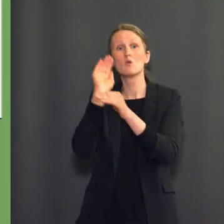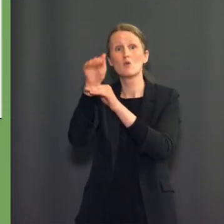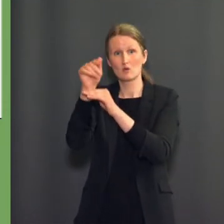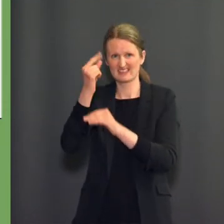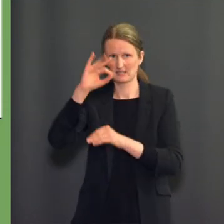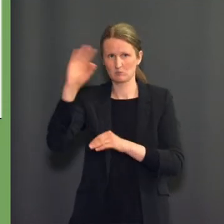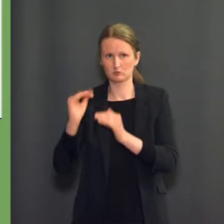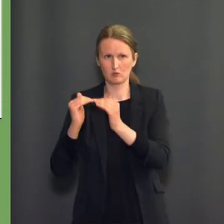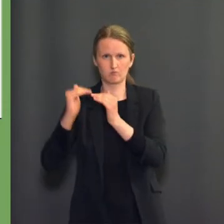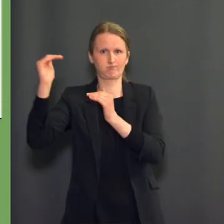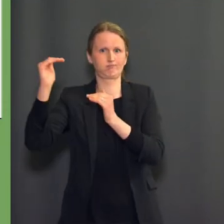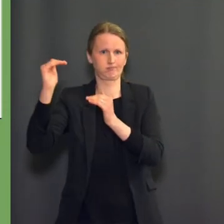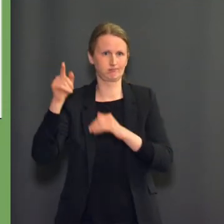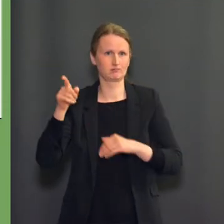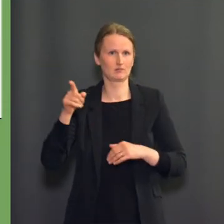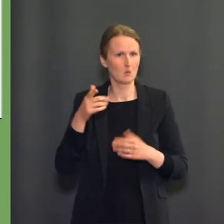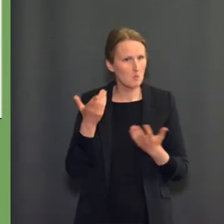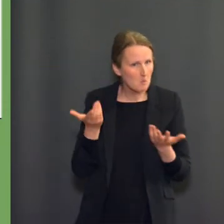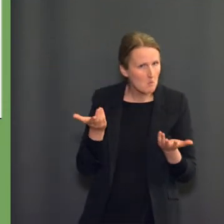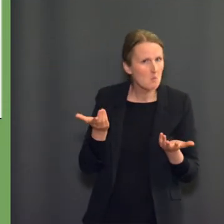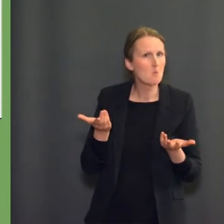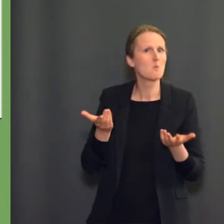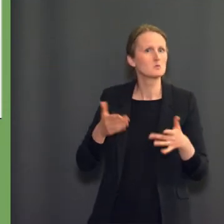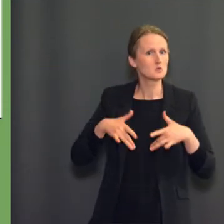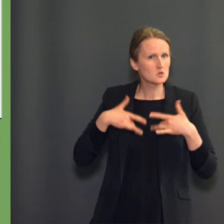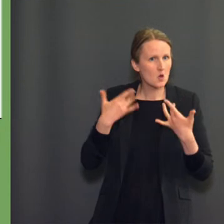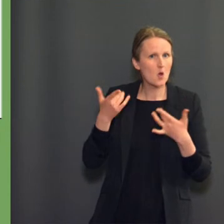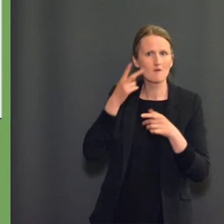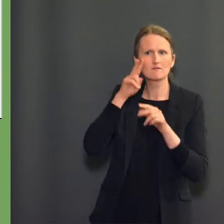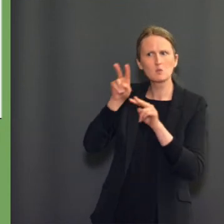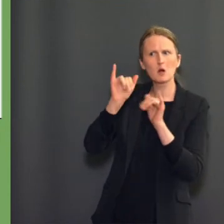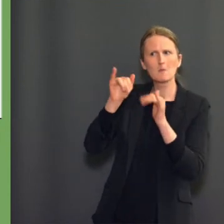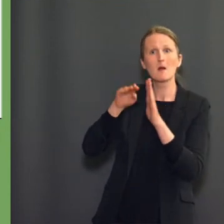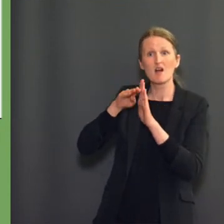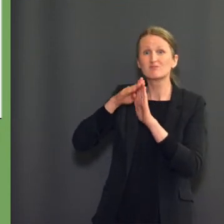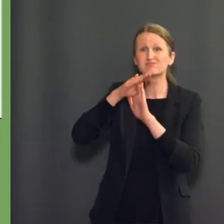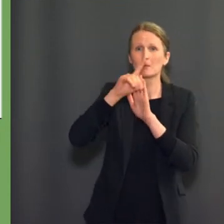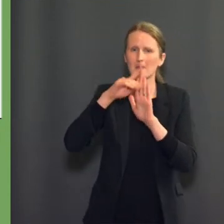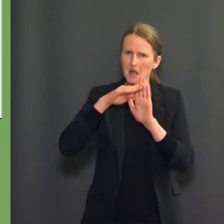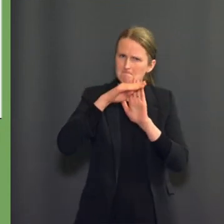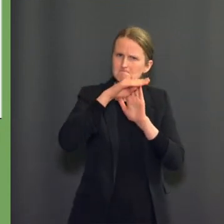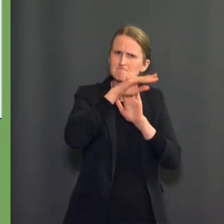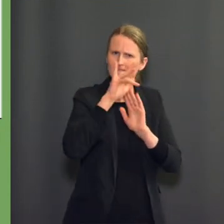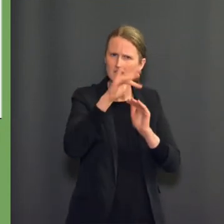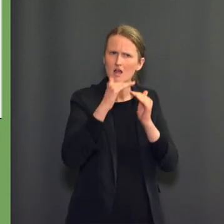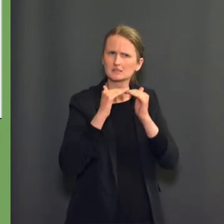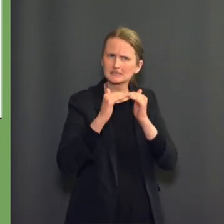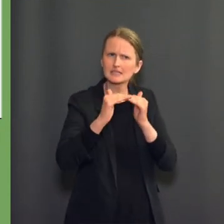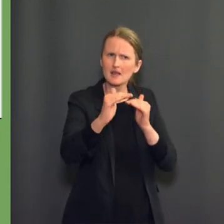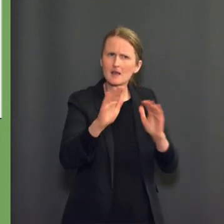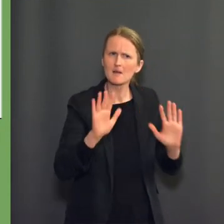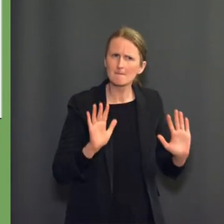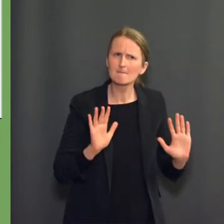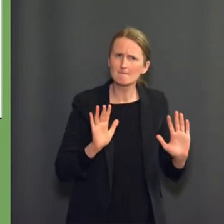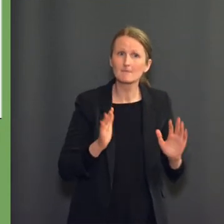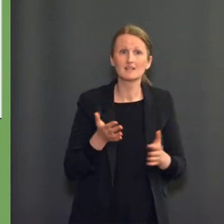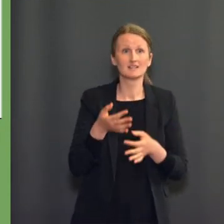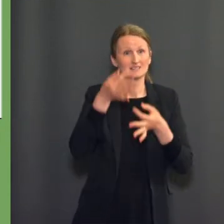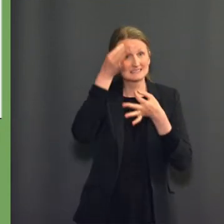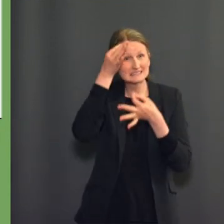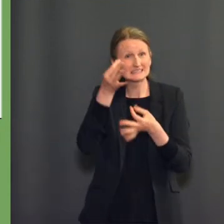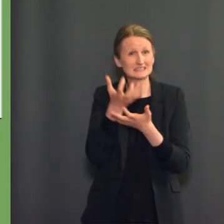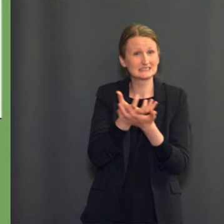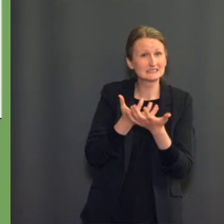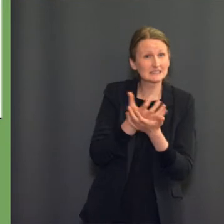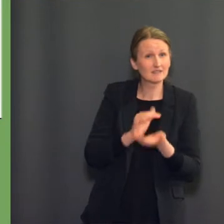semblent se stabiliser. En chiffre absolu, c'est chez les personnes de 40 ans que